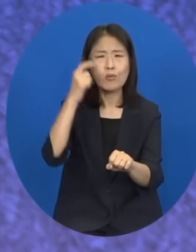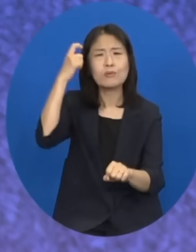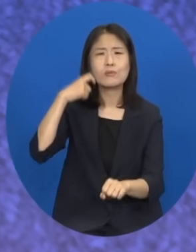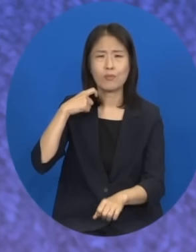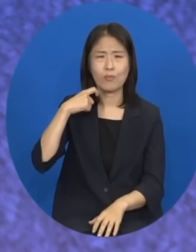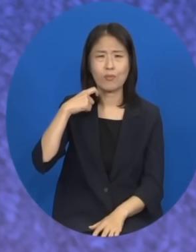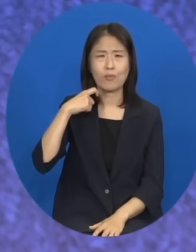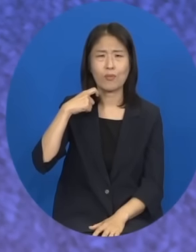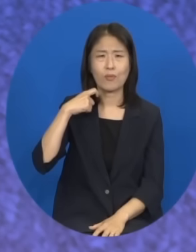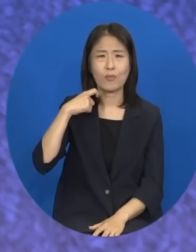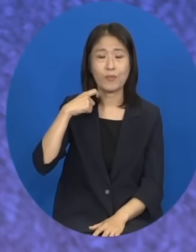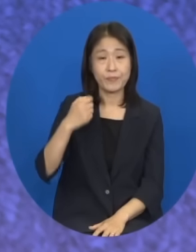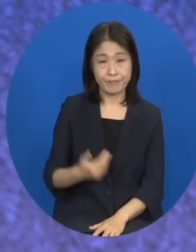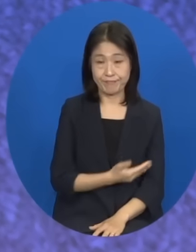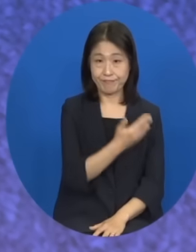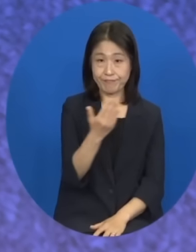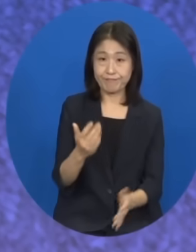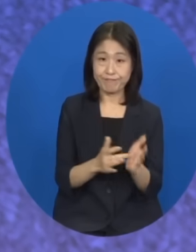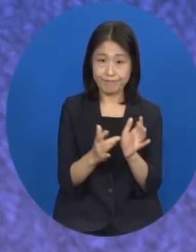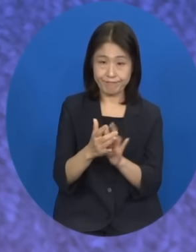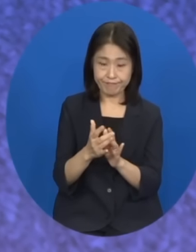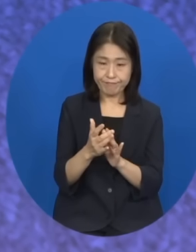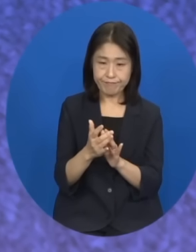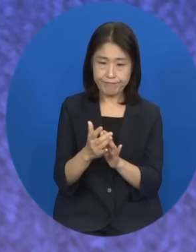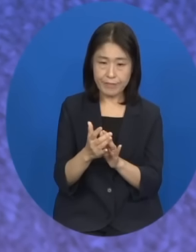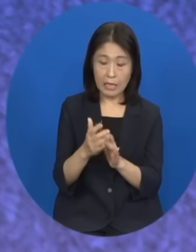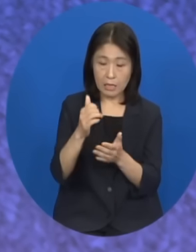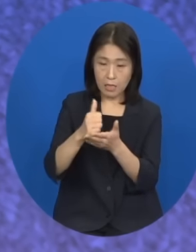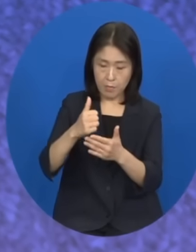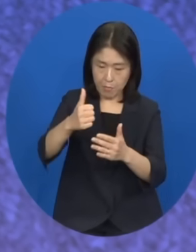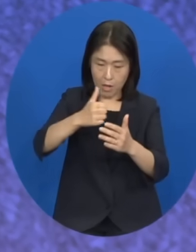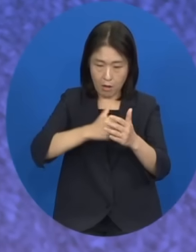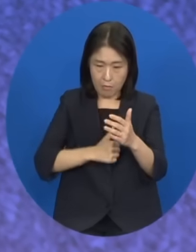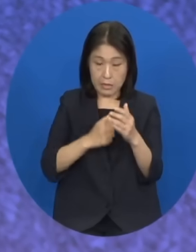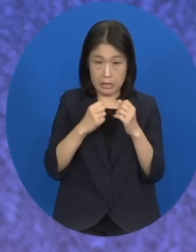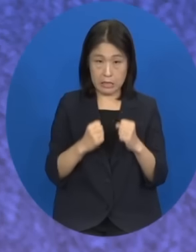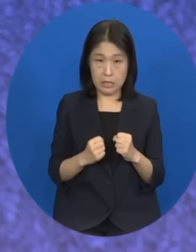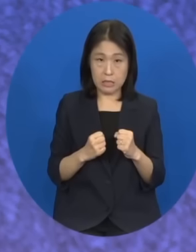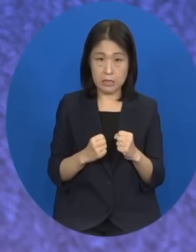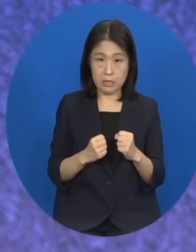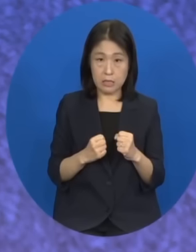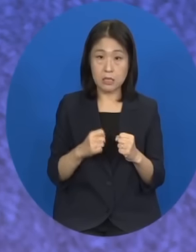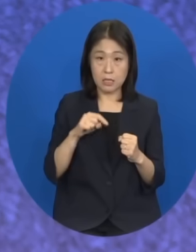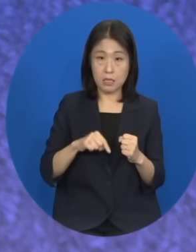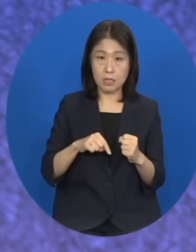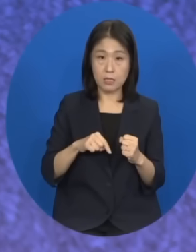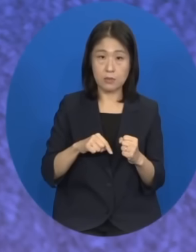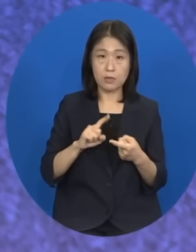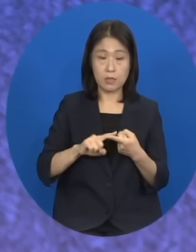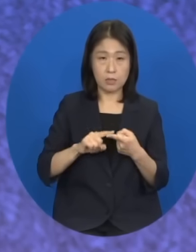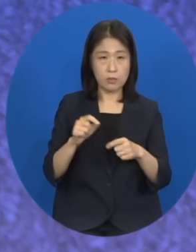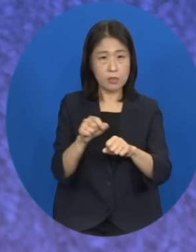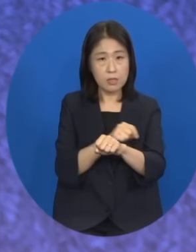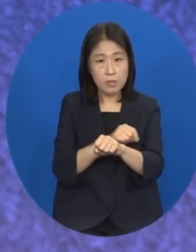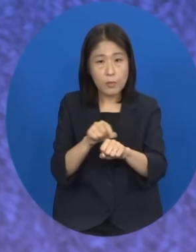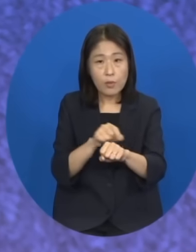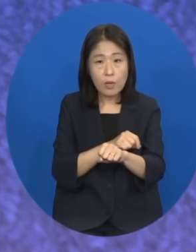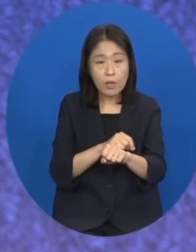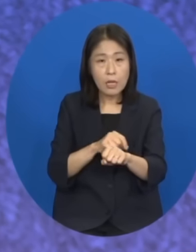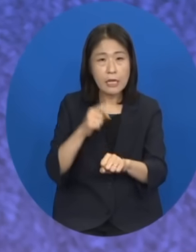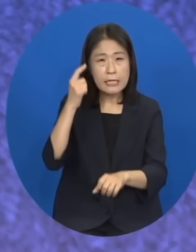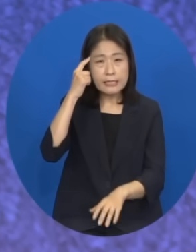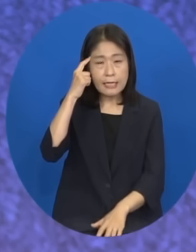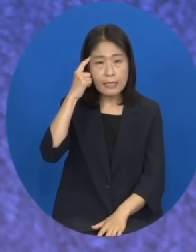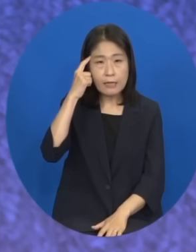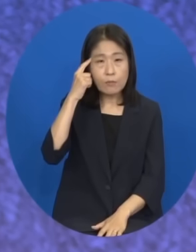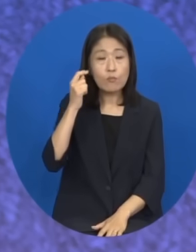여러분들이 예수님이 여러분의 마음에 계신 것에 대해서 아주 특별하다고 그렇게 여기지 못하는